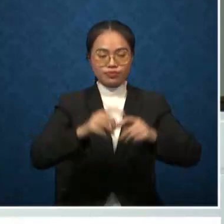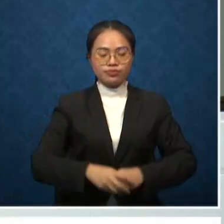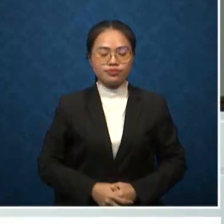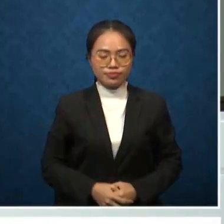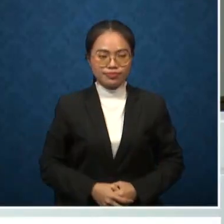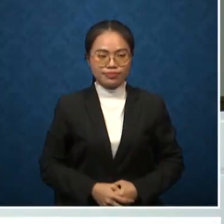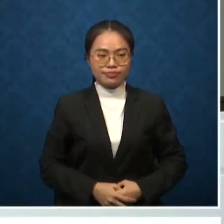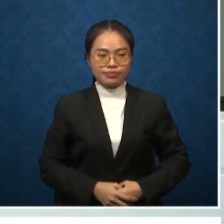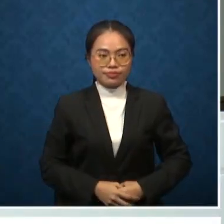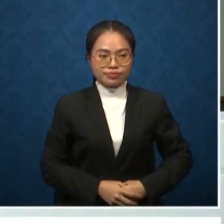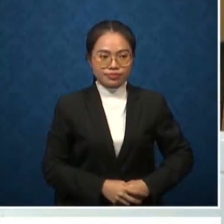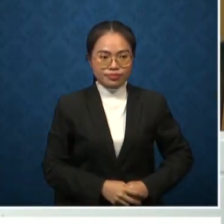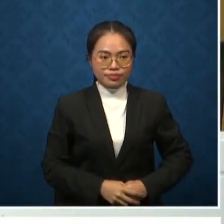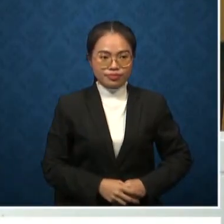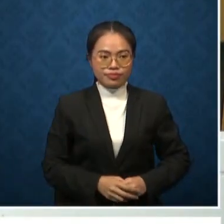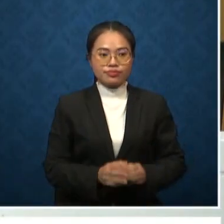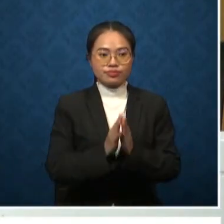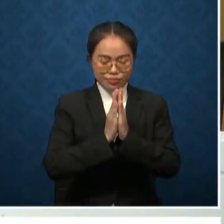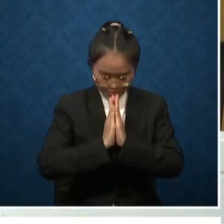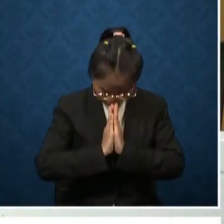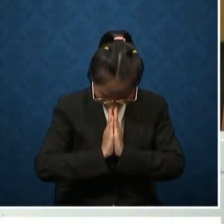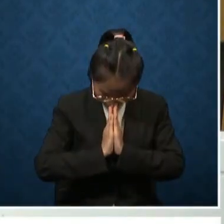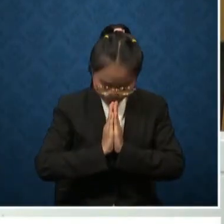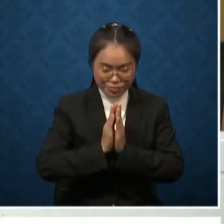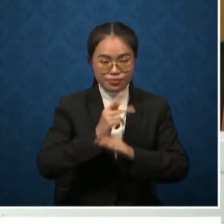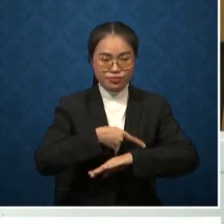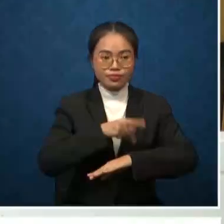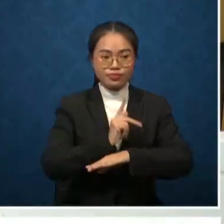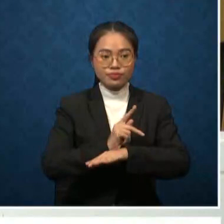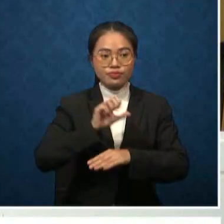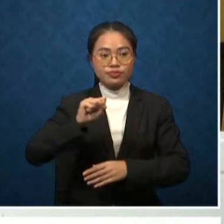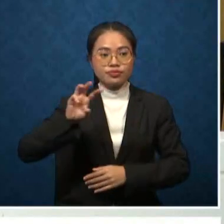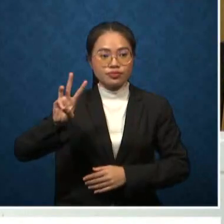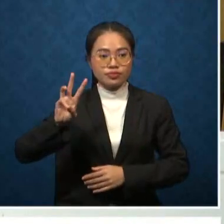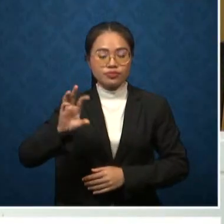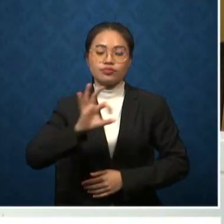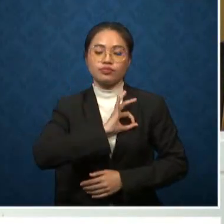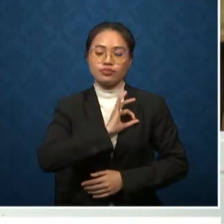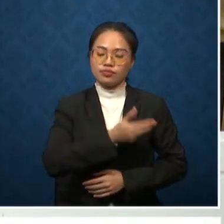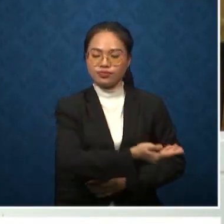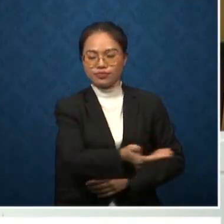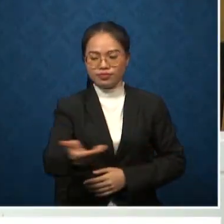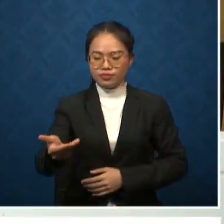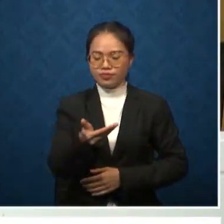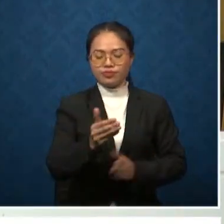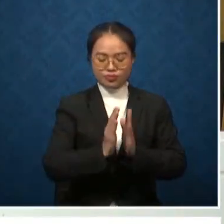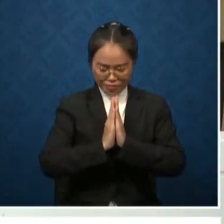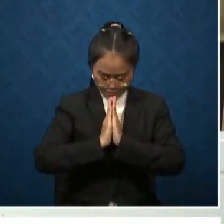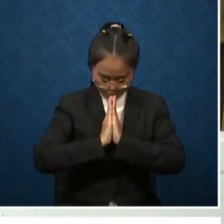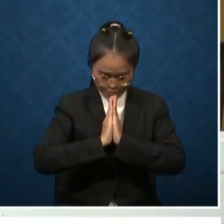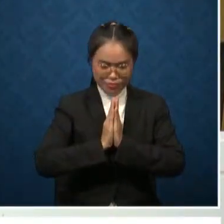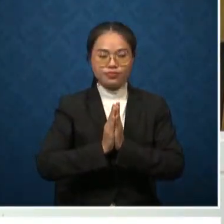กราบเรียนท่านประธานวุฒิสภาที่เคารพและท่านสมาชิกผู้ทรงเกียรติทุกท่านครับก่อนอื่นก็ต้องกราบขอบพระคุณ